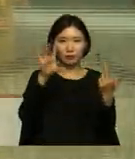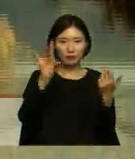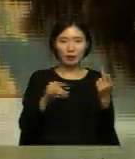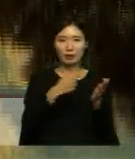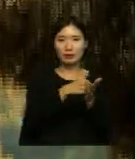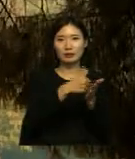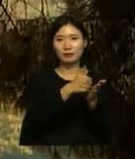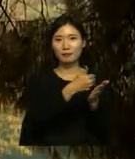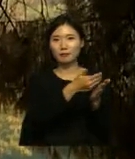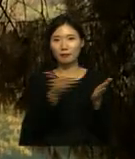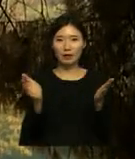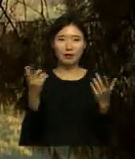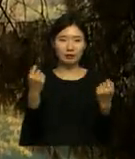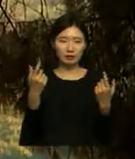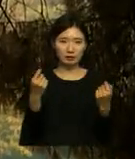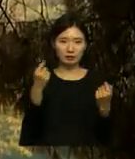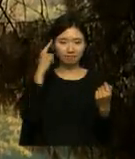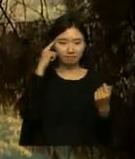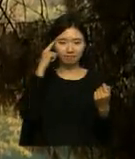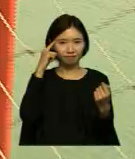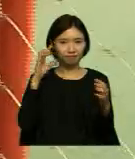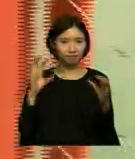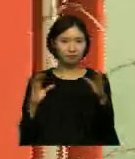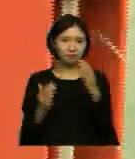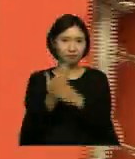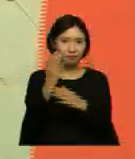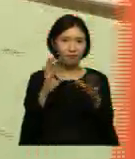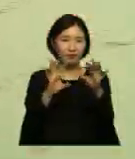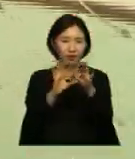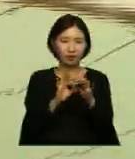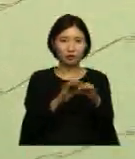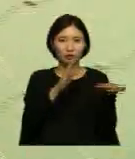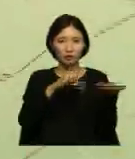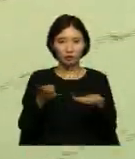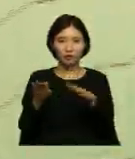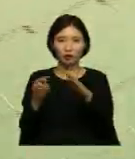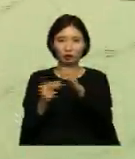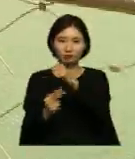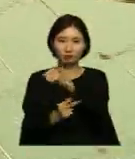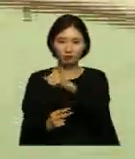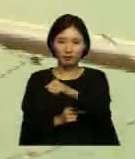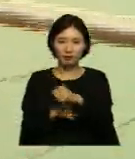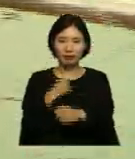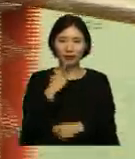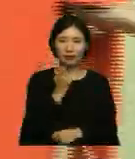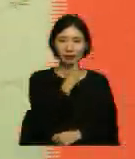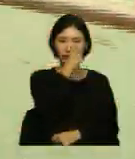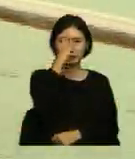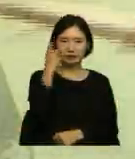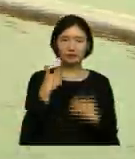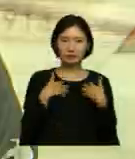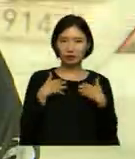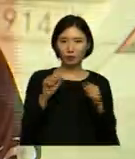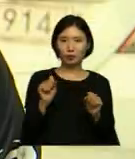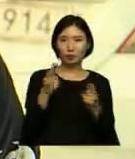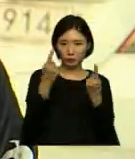연상케 합니다. 말 그대로 출렁거리며 건너는 다리는 아찔함과 즐거움을 동시에